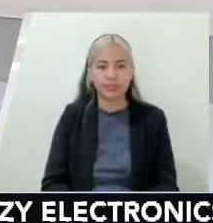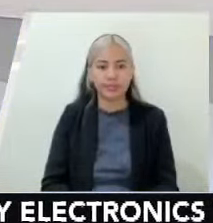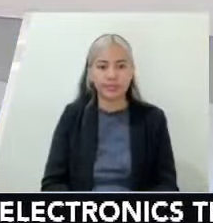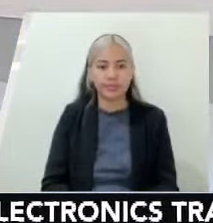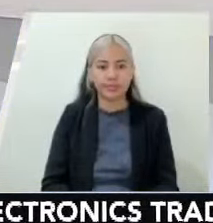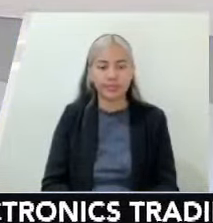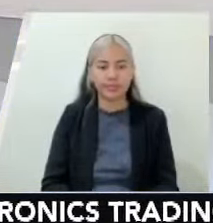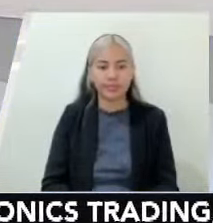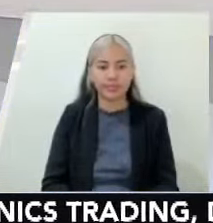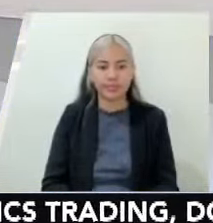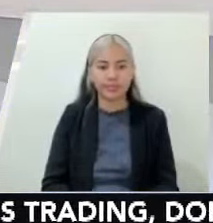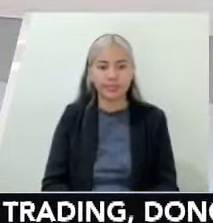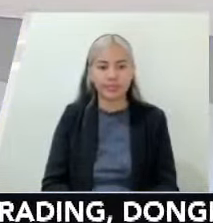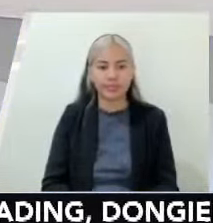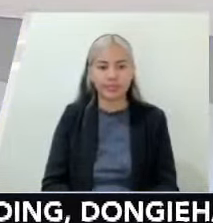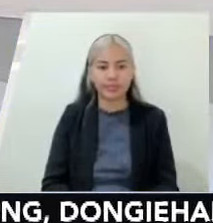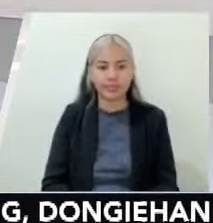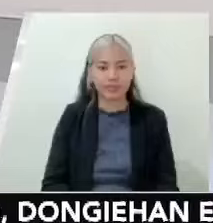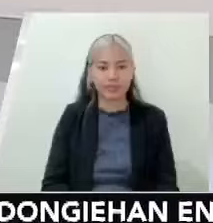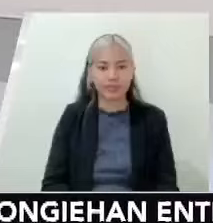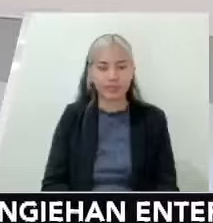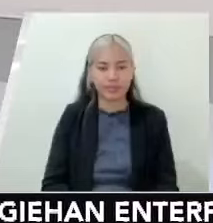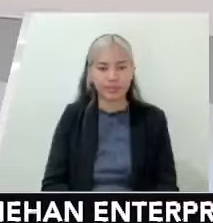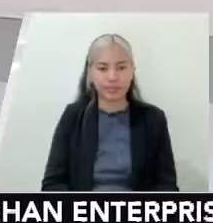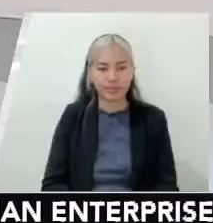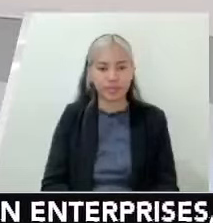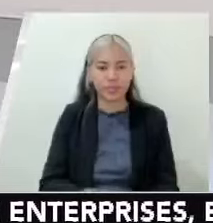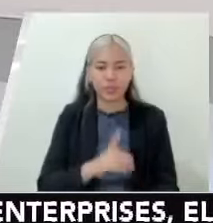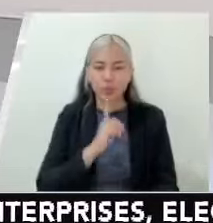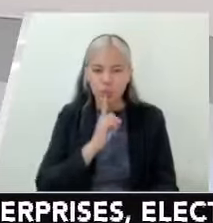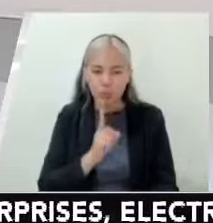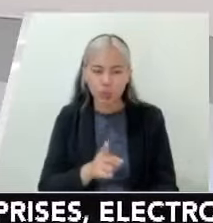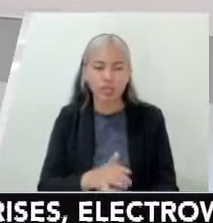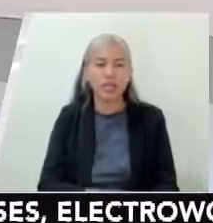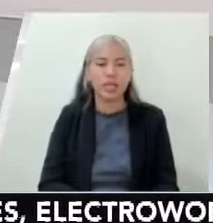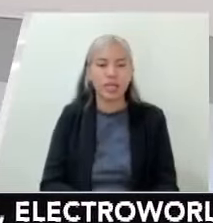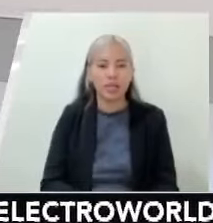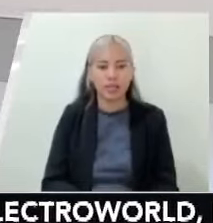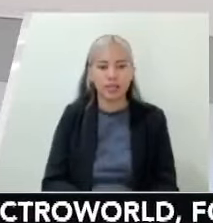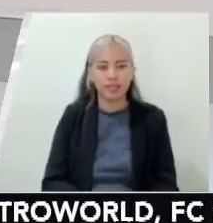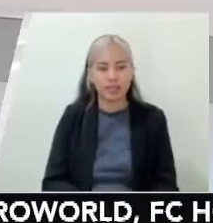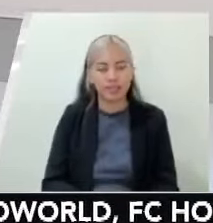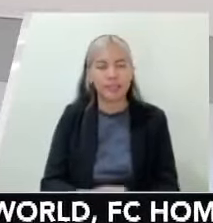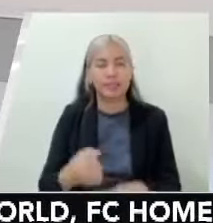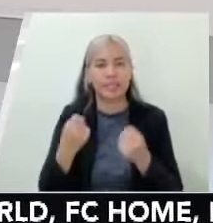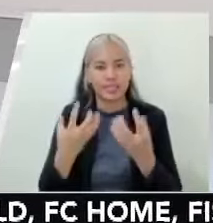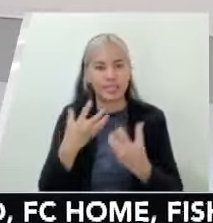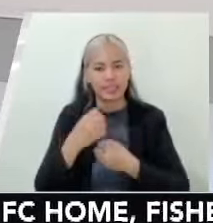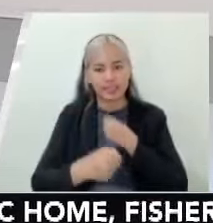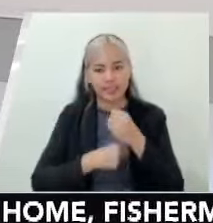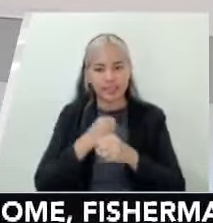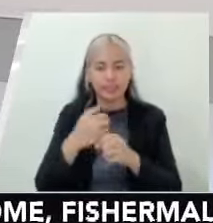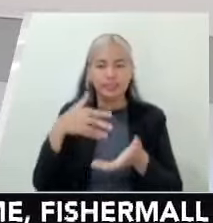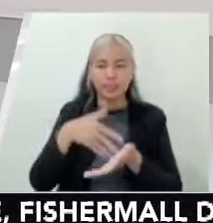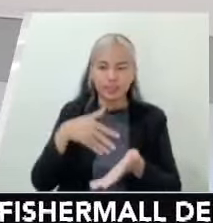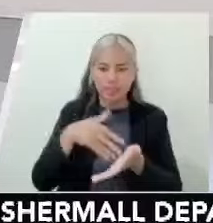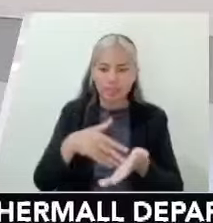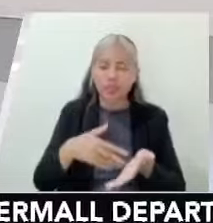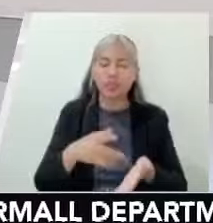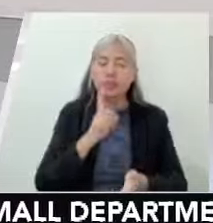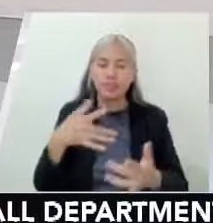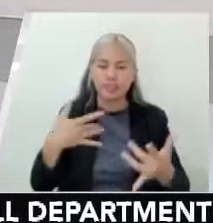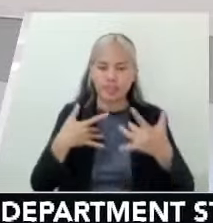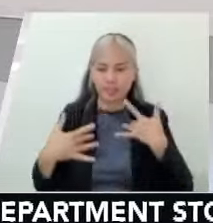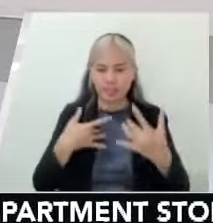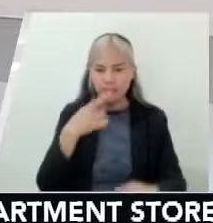Siyempre, matapos po ang isang taong pag-aaral, talaga namang kaabang-abang yung mga recognition rights na yan, di ba? Deserve na mga estudyante ang mga